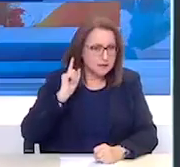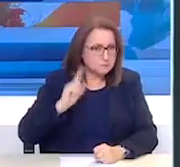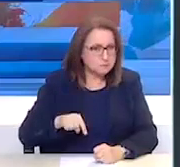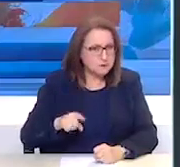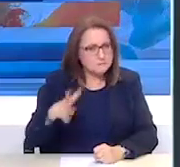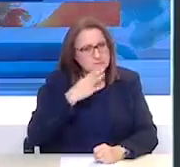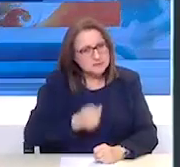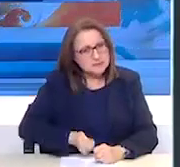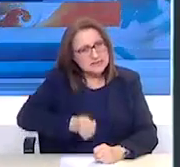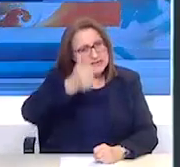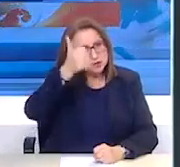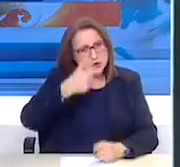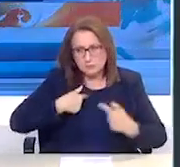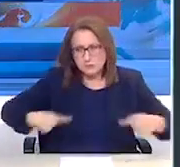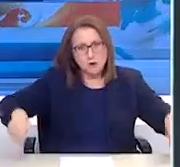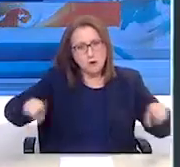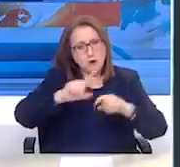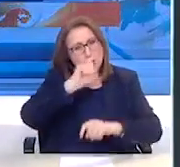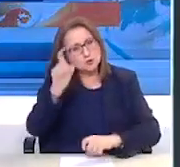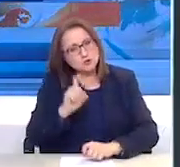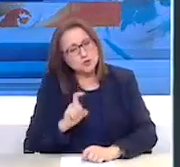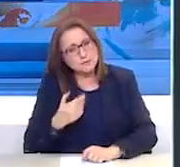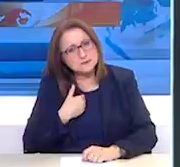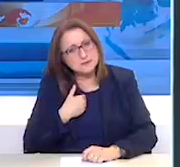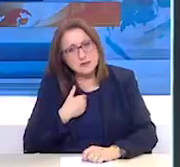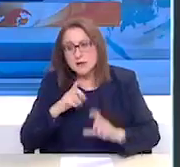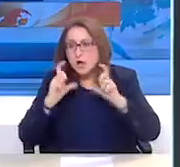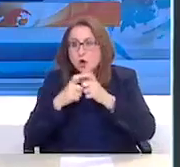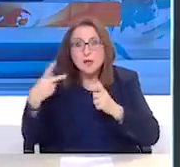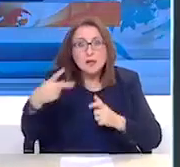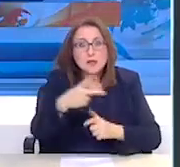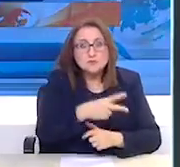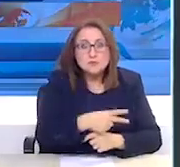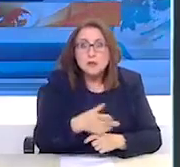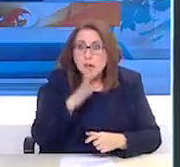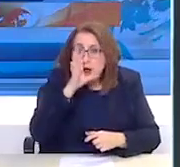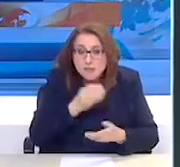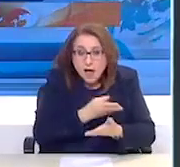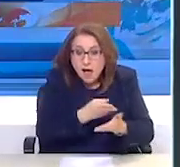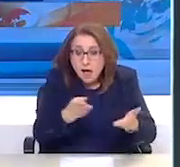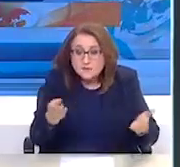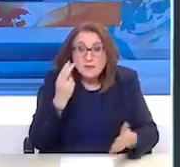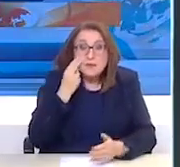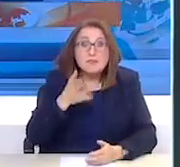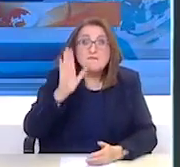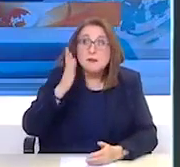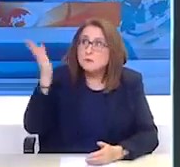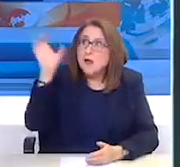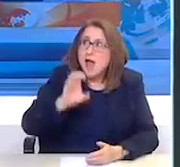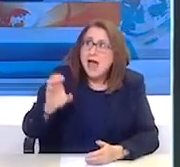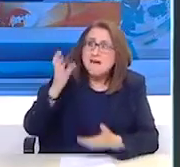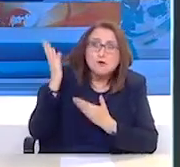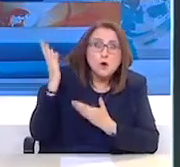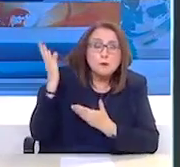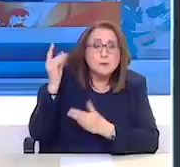ανθρώπων. Αλήθεια, δεν βλέπει κανείς τι γίνεται δίπλα μας στην Ευρώπη. Κανείς από αυτούς δεν αντιλαμβάνονται τι συμβαίνει σε όλο τον